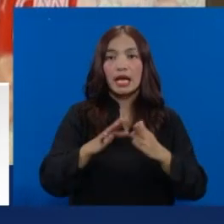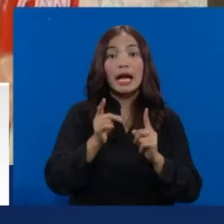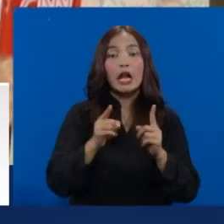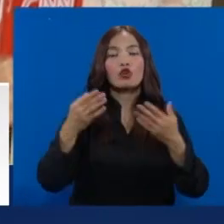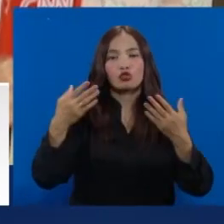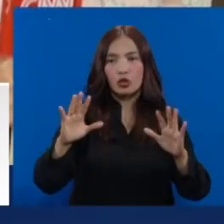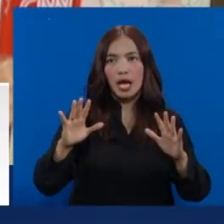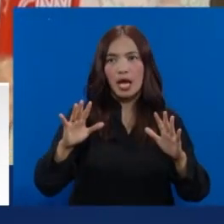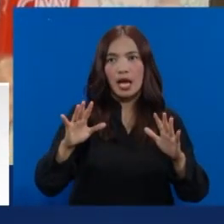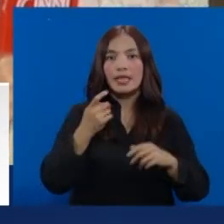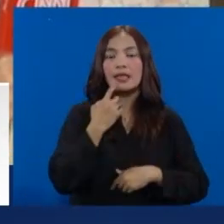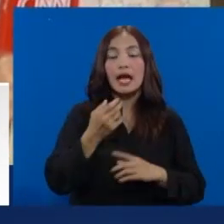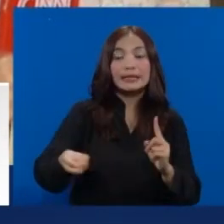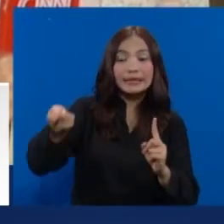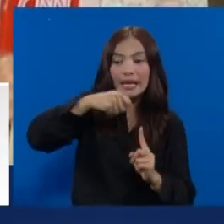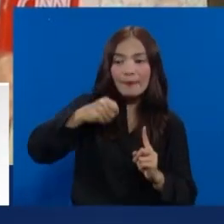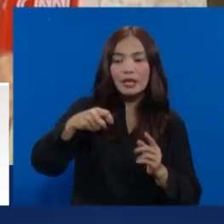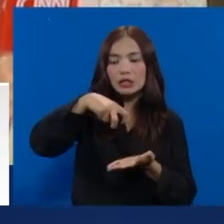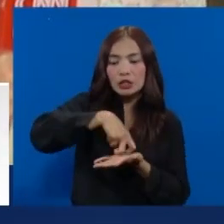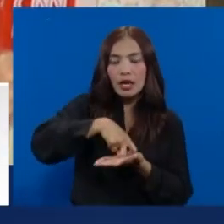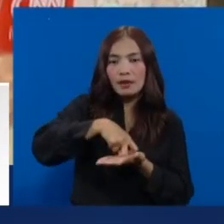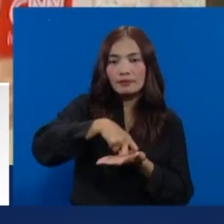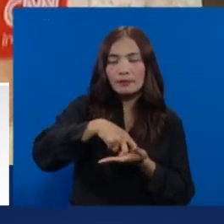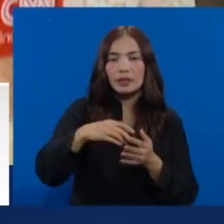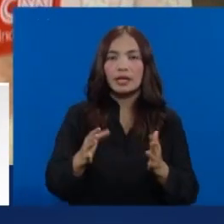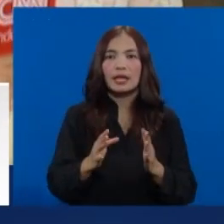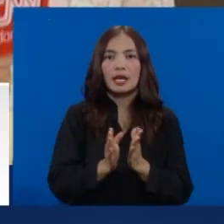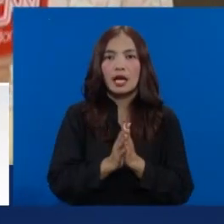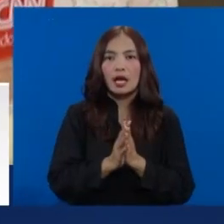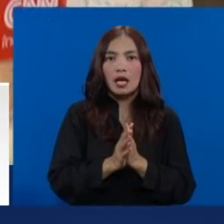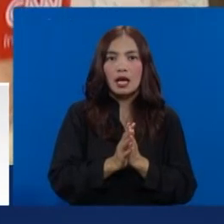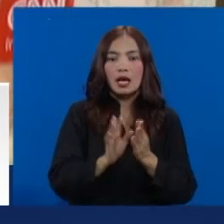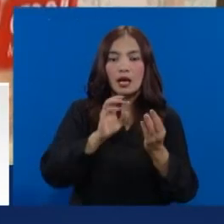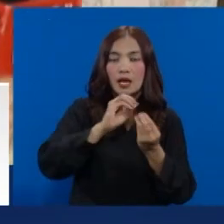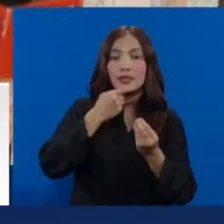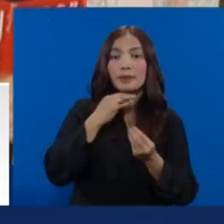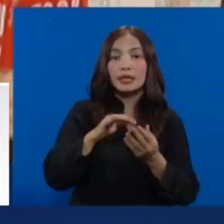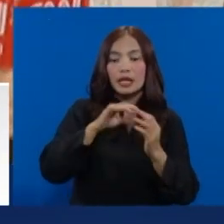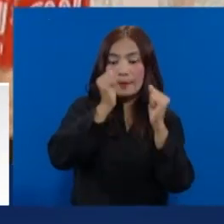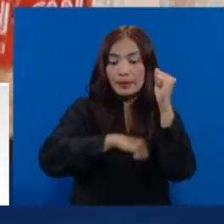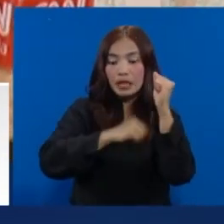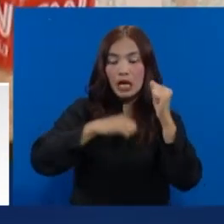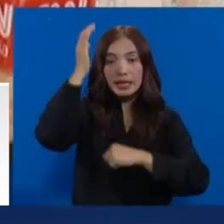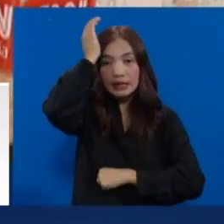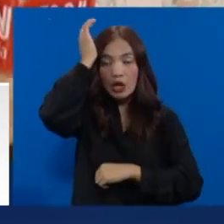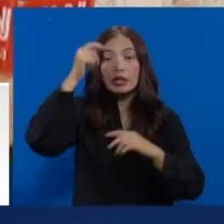ada siraman, sungkeman, dan juga BKTP, lalu acara apa yang sedang dilakukan pada saat ini,